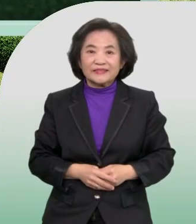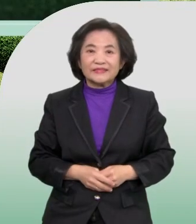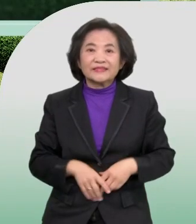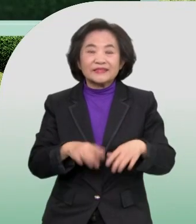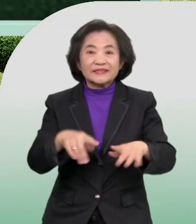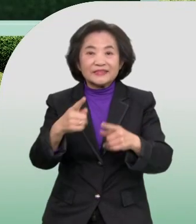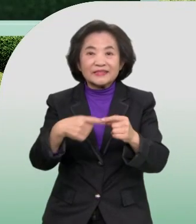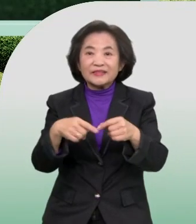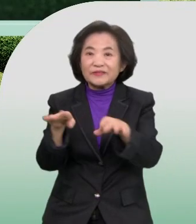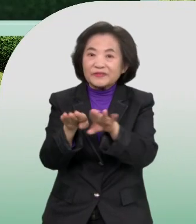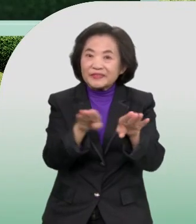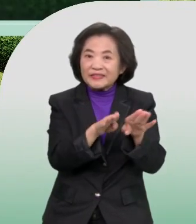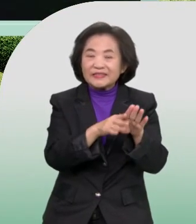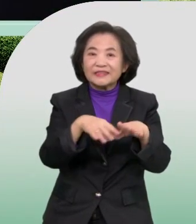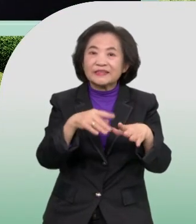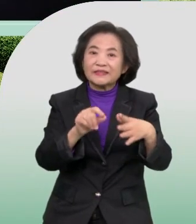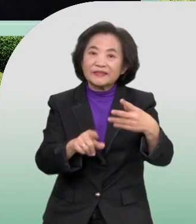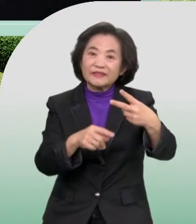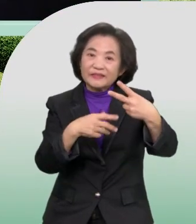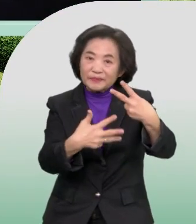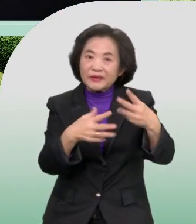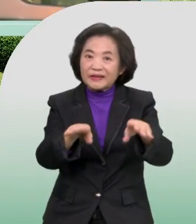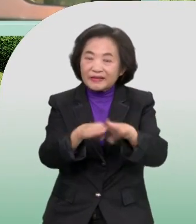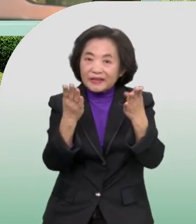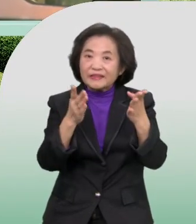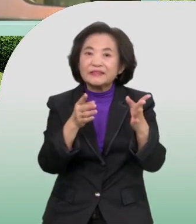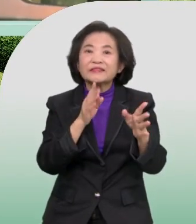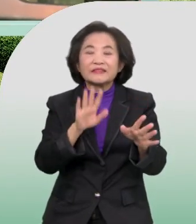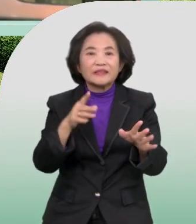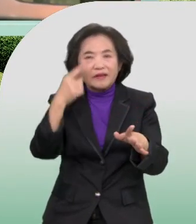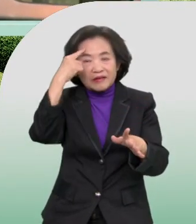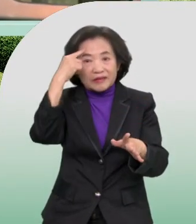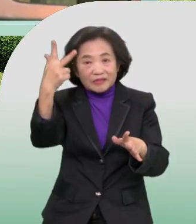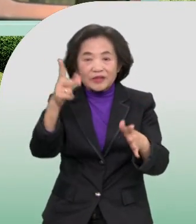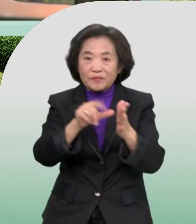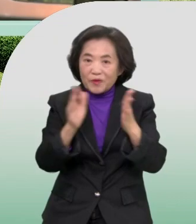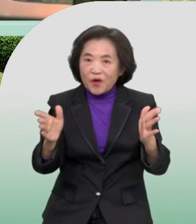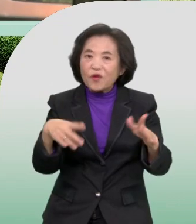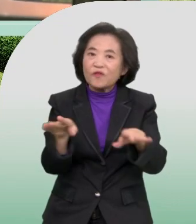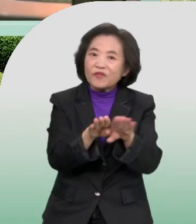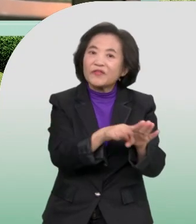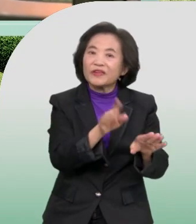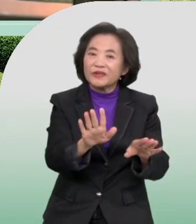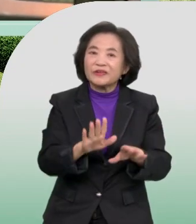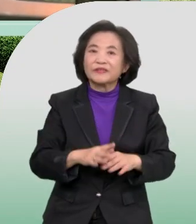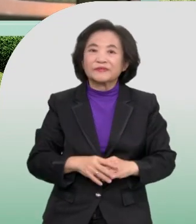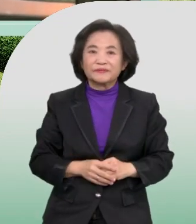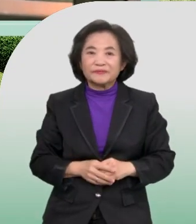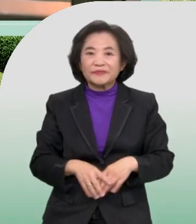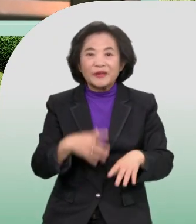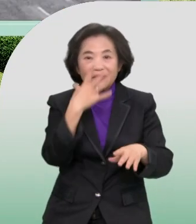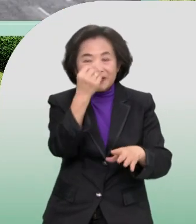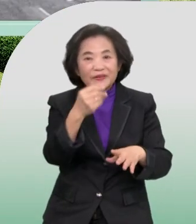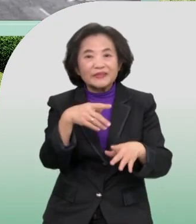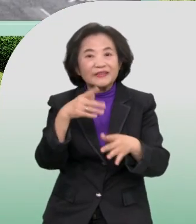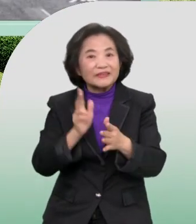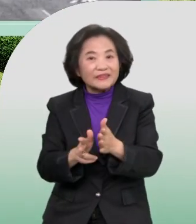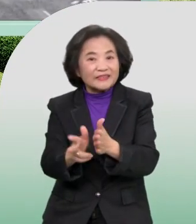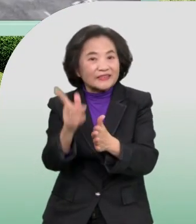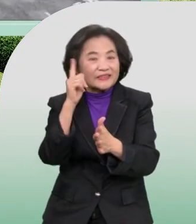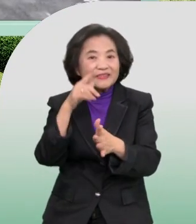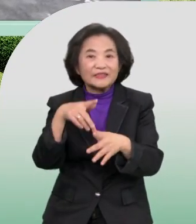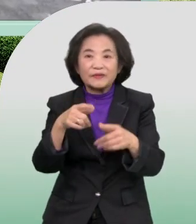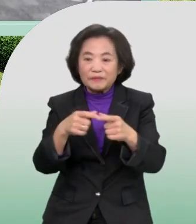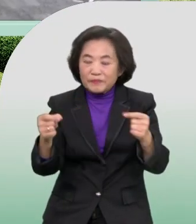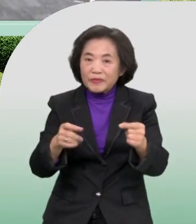今年春节连假，外地五月初八，也就是年二十九开始，中秋黑昼清明好了，高铁、地铁春节的